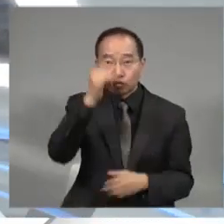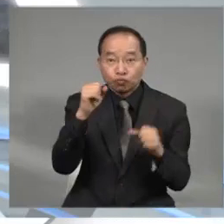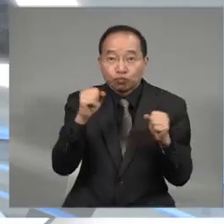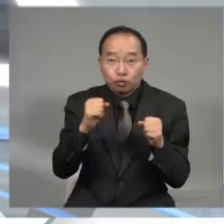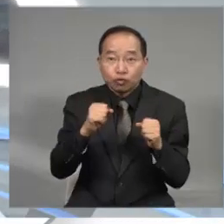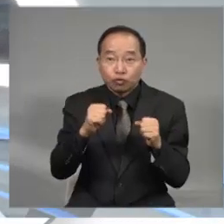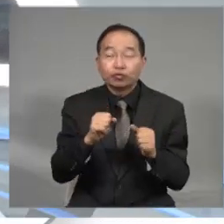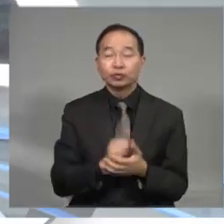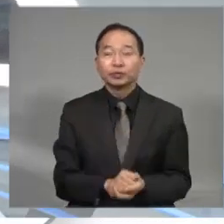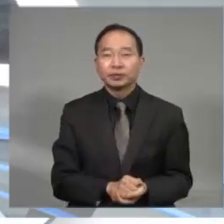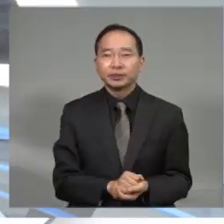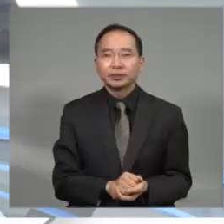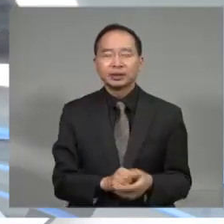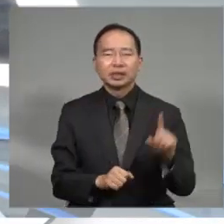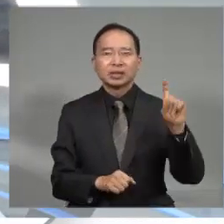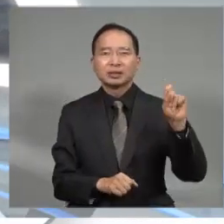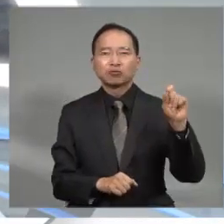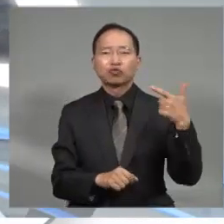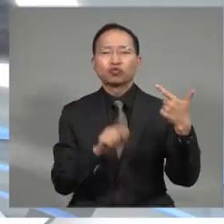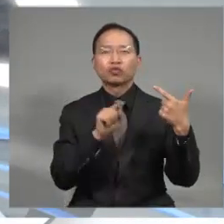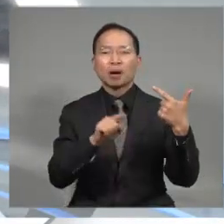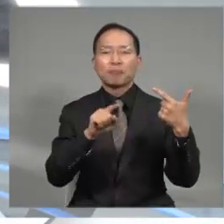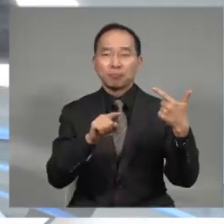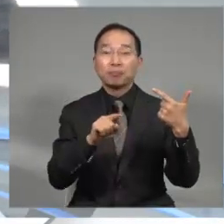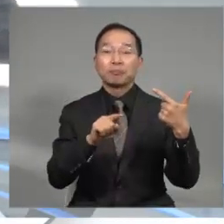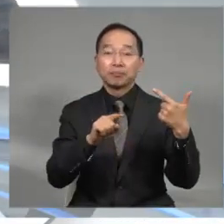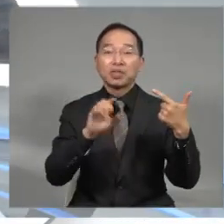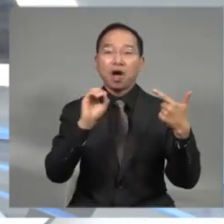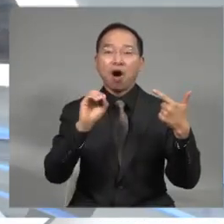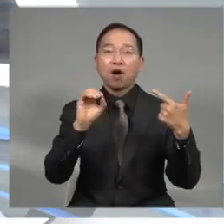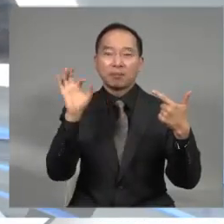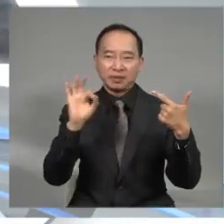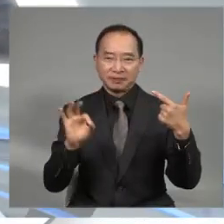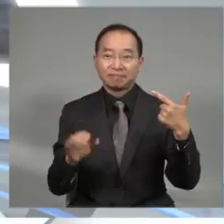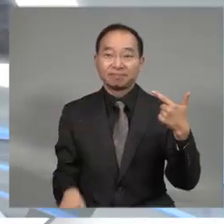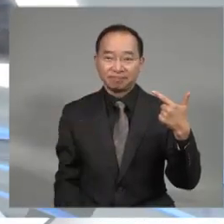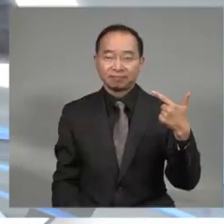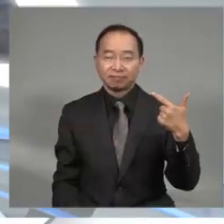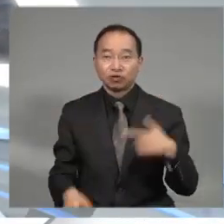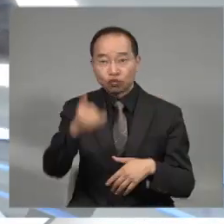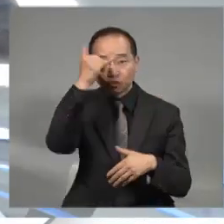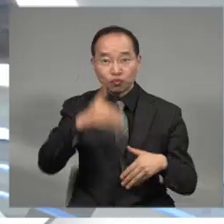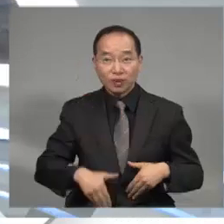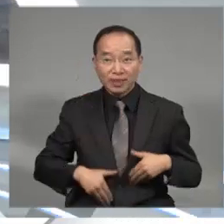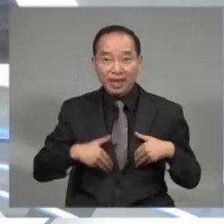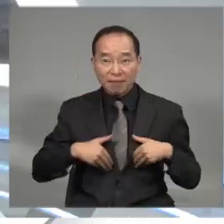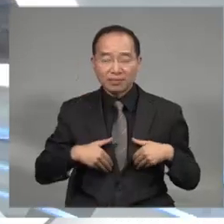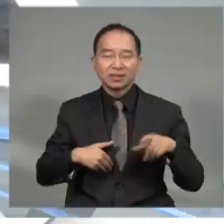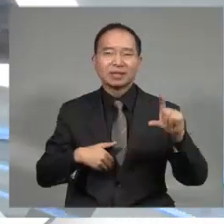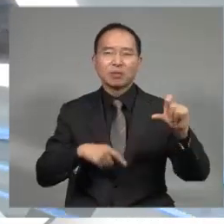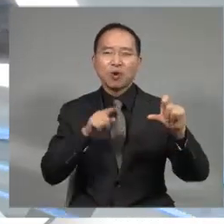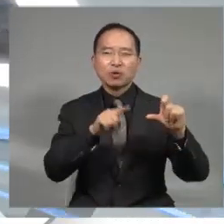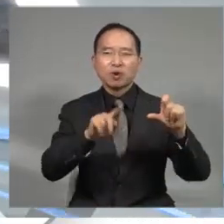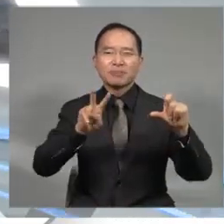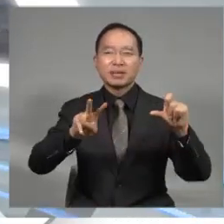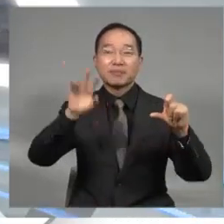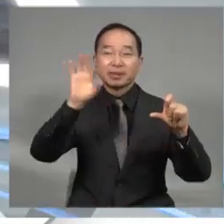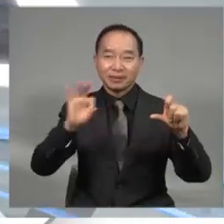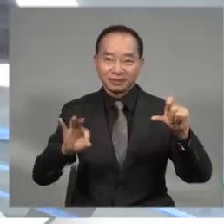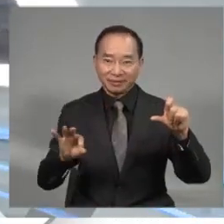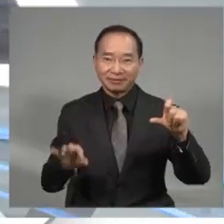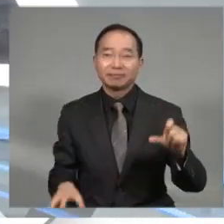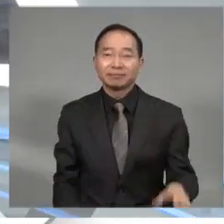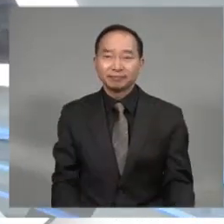충청북도입니다. 충북지역 16.0% 기록하고 있습니다. 다음 충남입니다. 15.2%